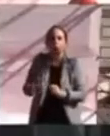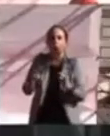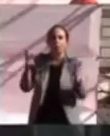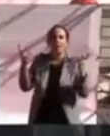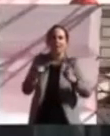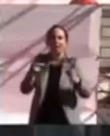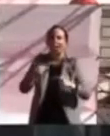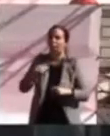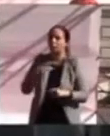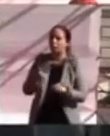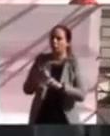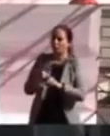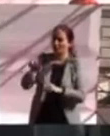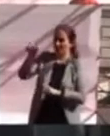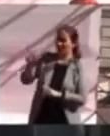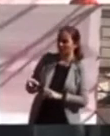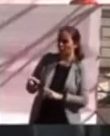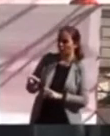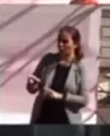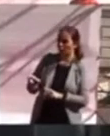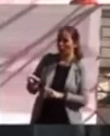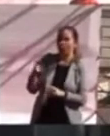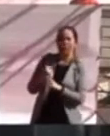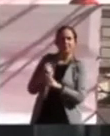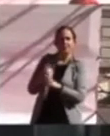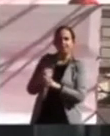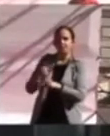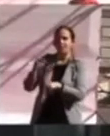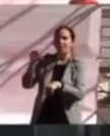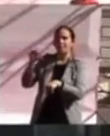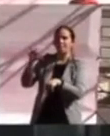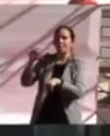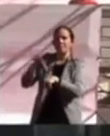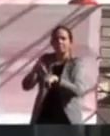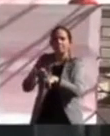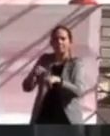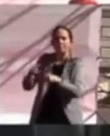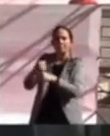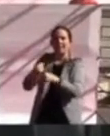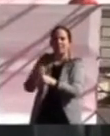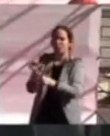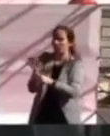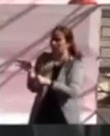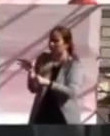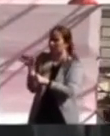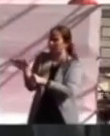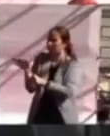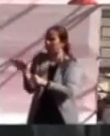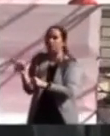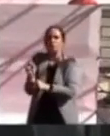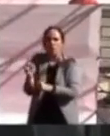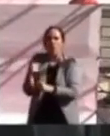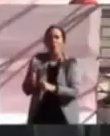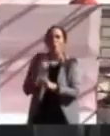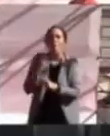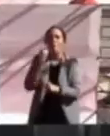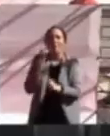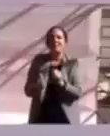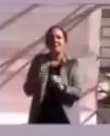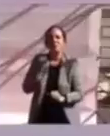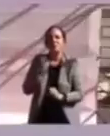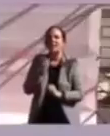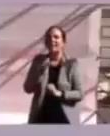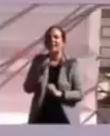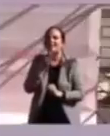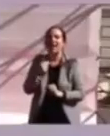persona che a un certo punto mi devi riempire di medicine non trovate chiaro la prevenzione vuol dire che io sono un soggetto che sono in grado di vivere di curarmi